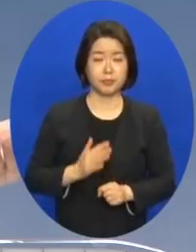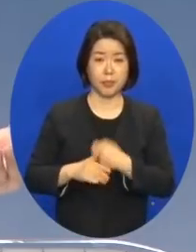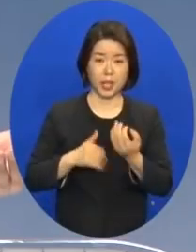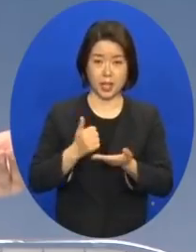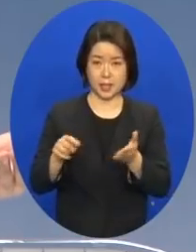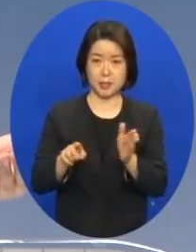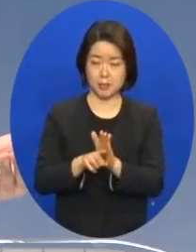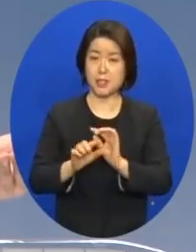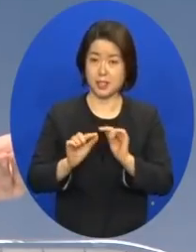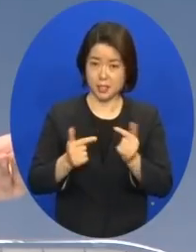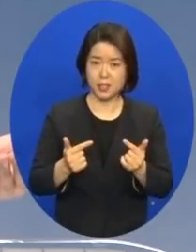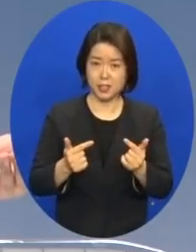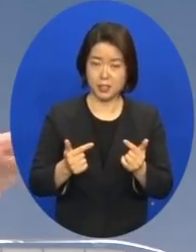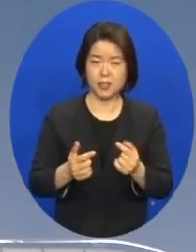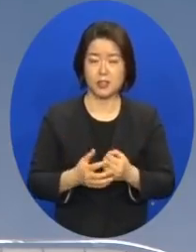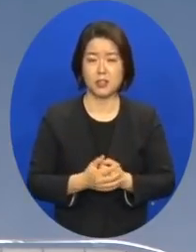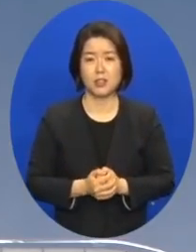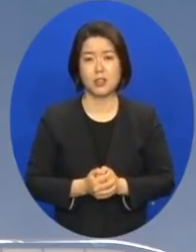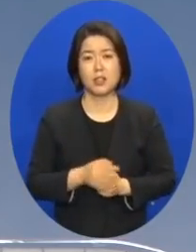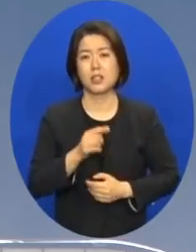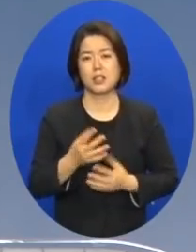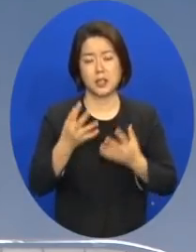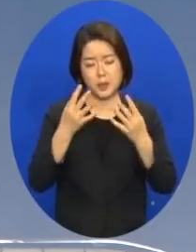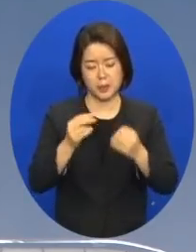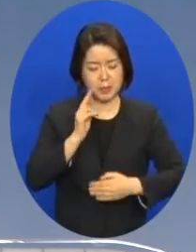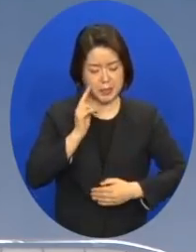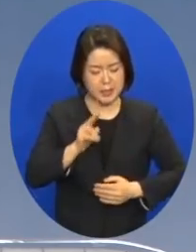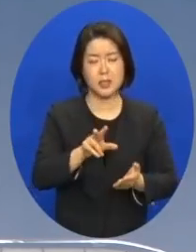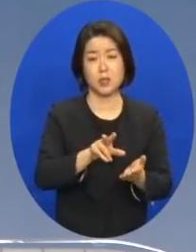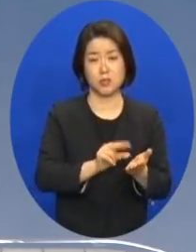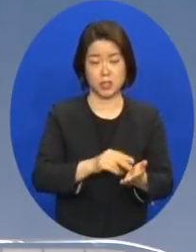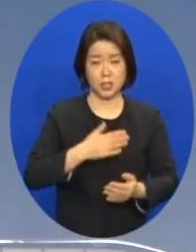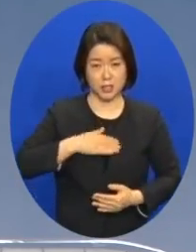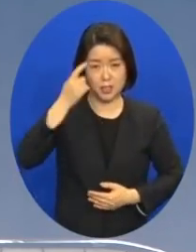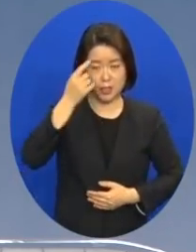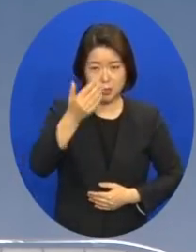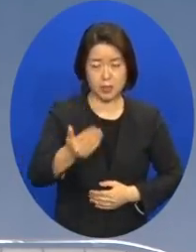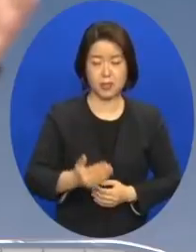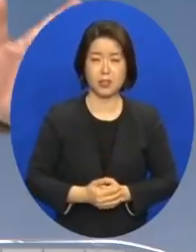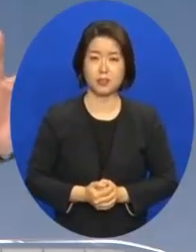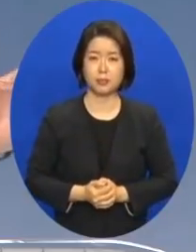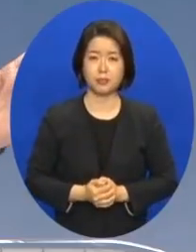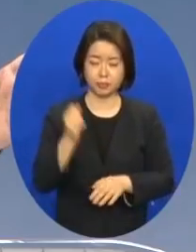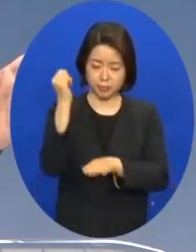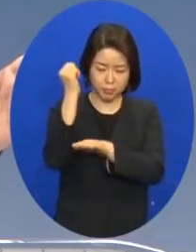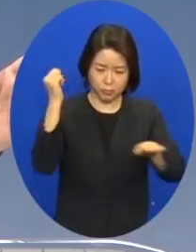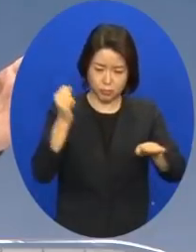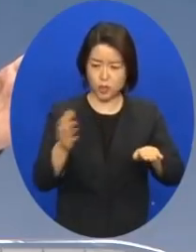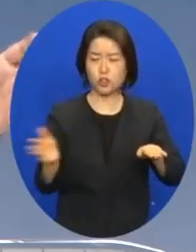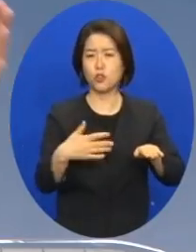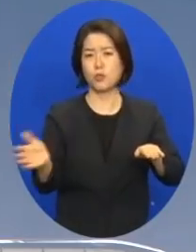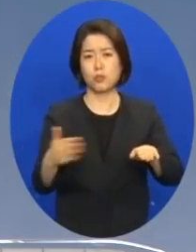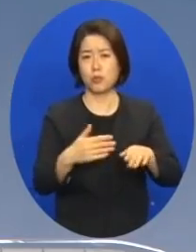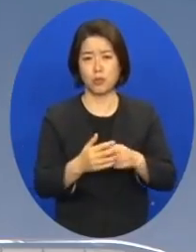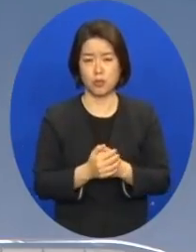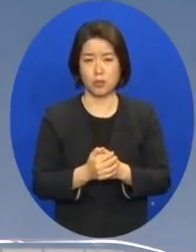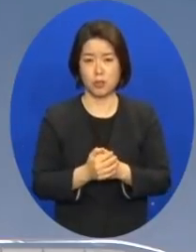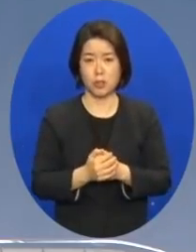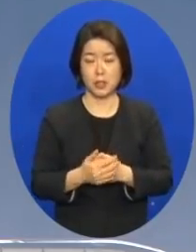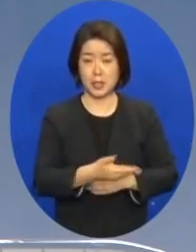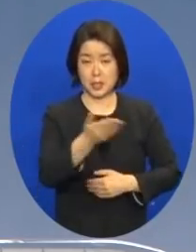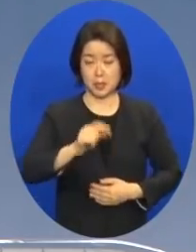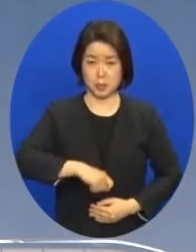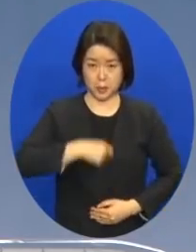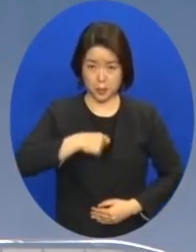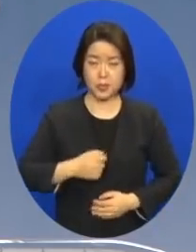하나님을 믿지 않는다는 것, 그게 얼마나 심각한 문제인 줄 아십니까? 기준이 없어지는 겁니다. 여러분